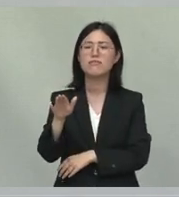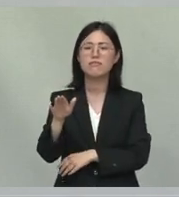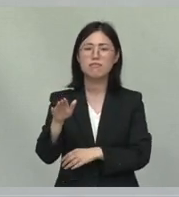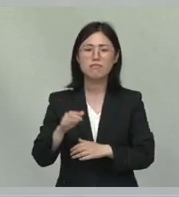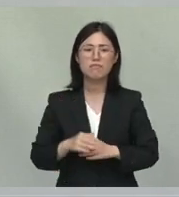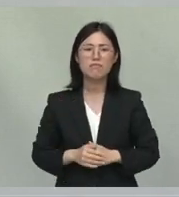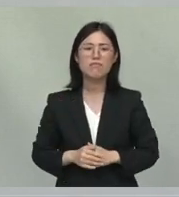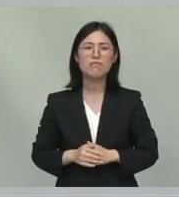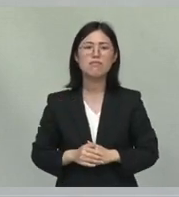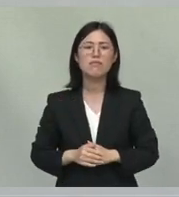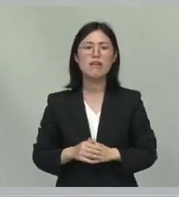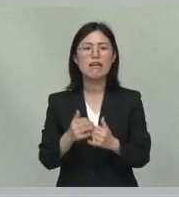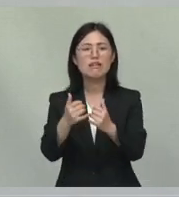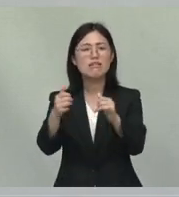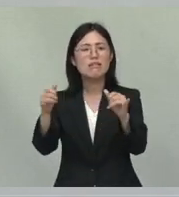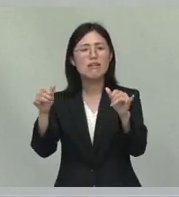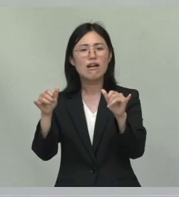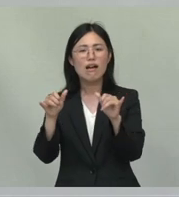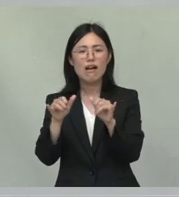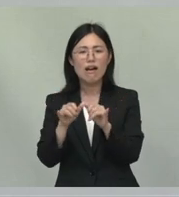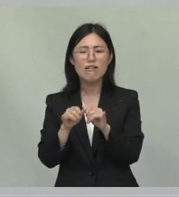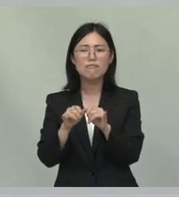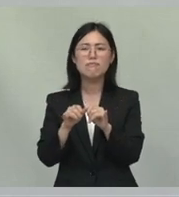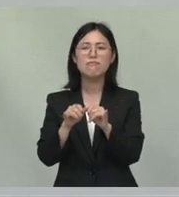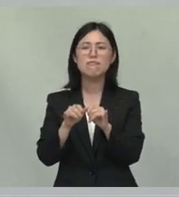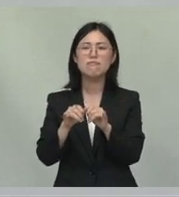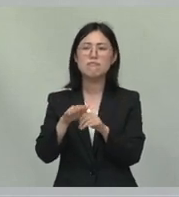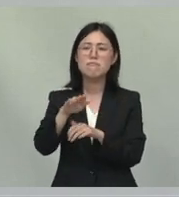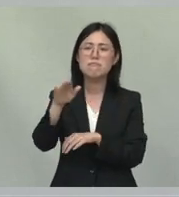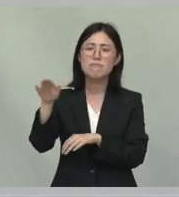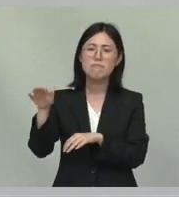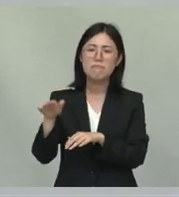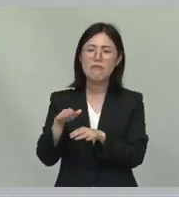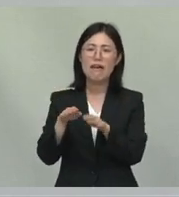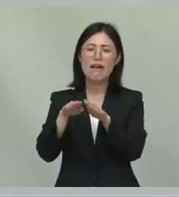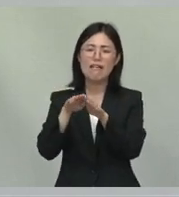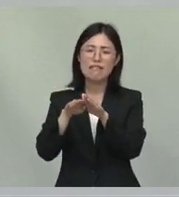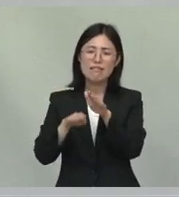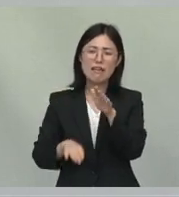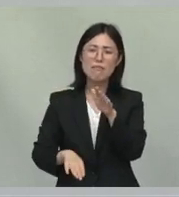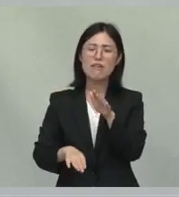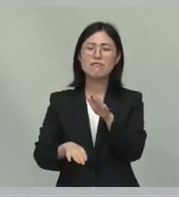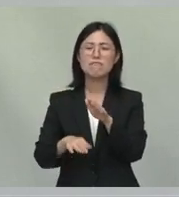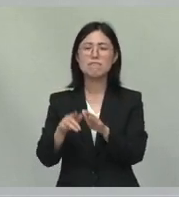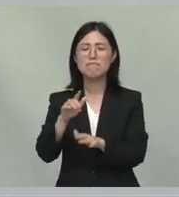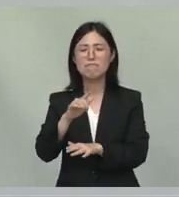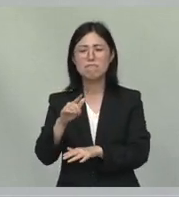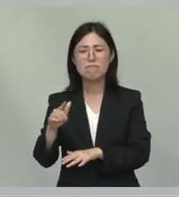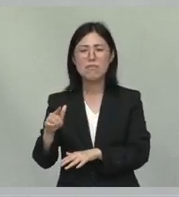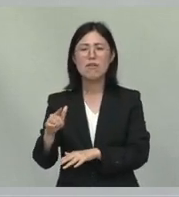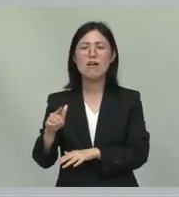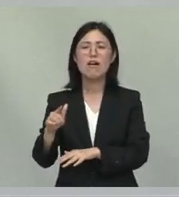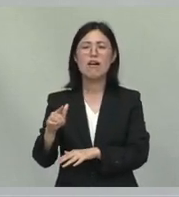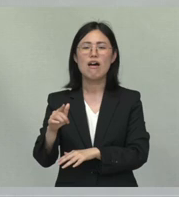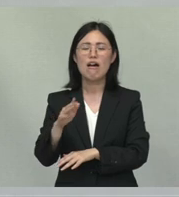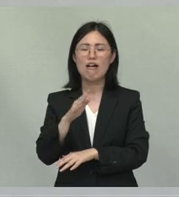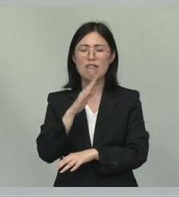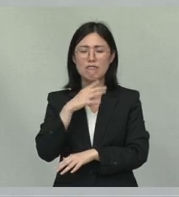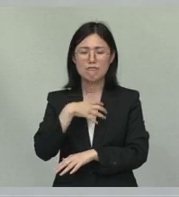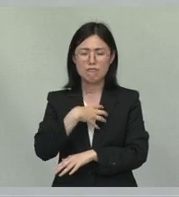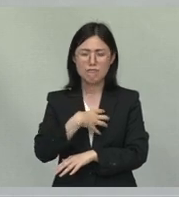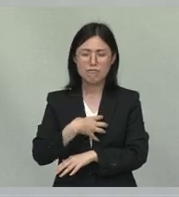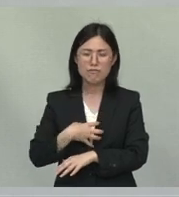世間の激しい差別と偏見によりまして、筆舌に尽くしがた